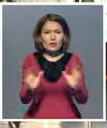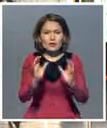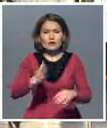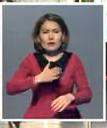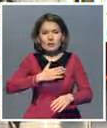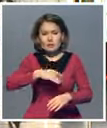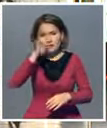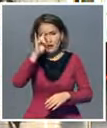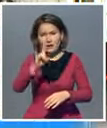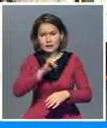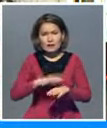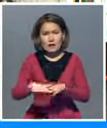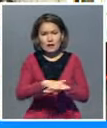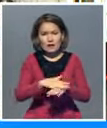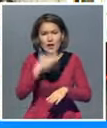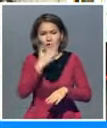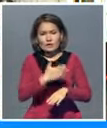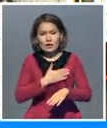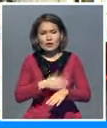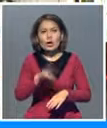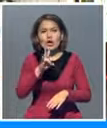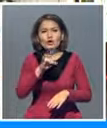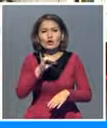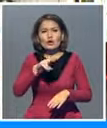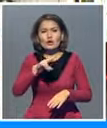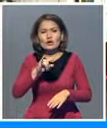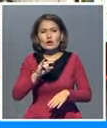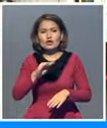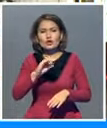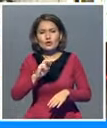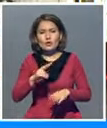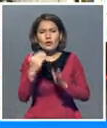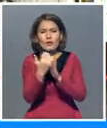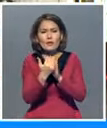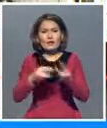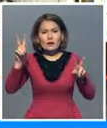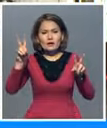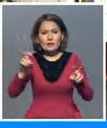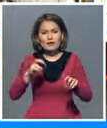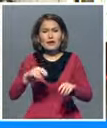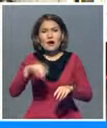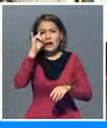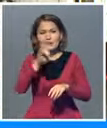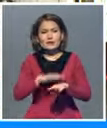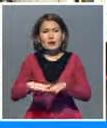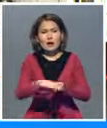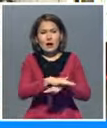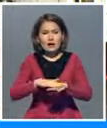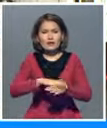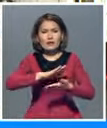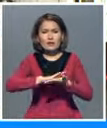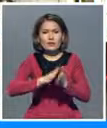бізді қуантады. Жалпы елбасының нұрлы жол, болашаққа бастар жол, биылғы жолдауы да халықтың тұрмыс тіршілігін жақсартуға